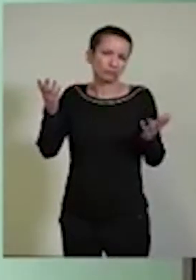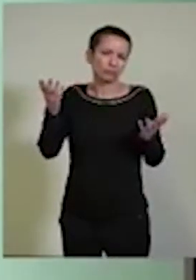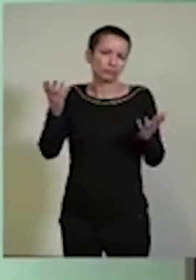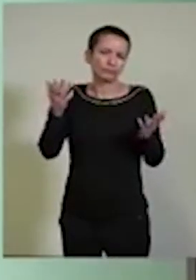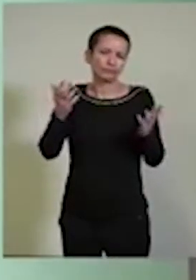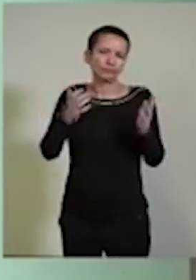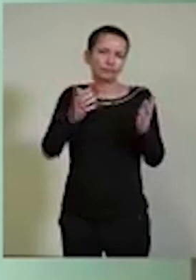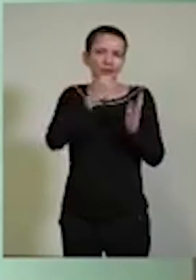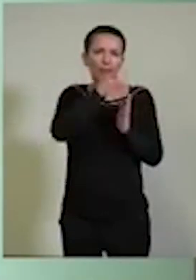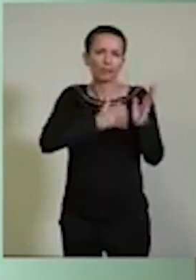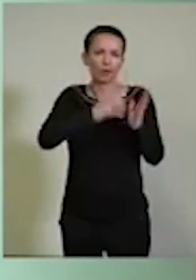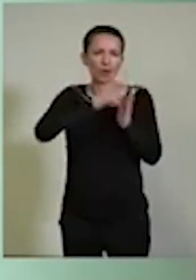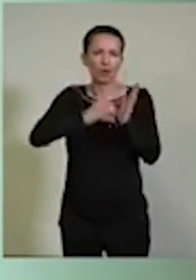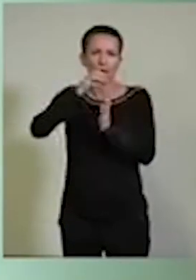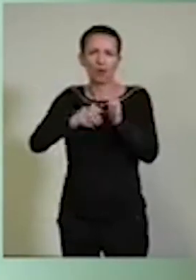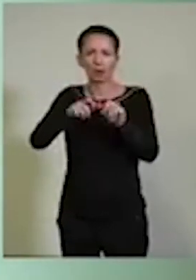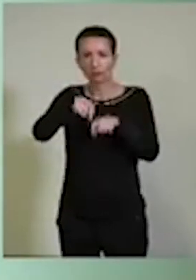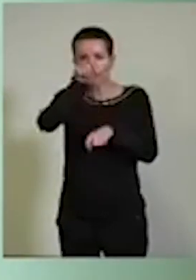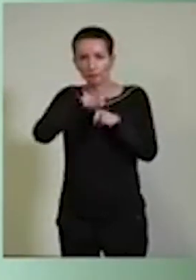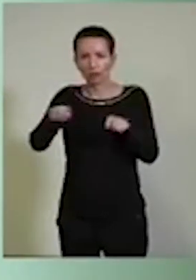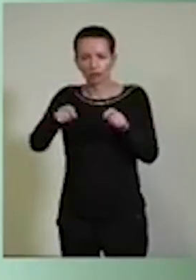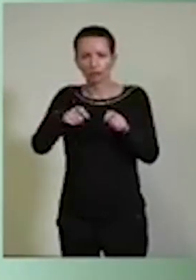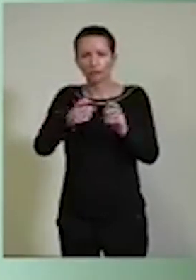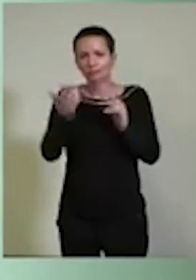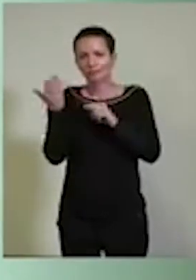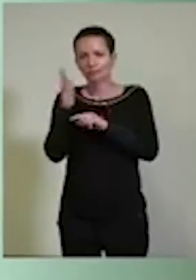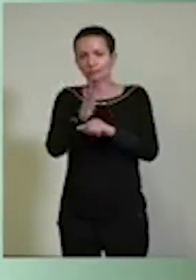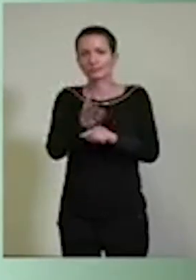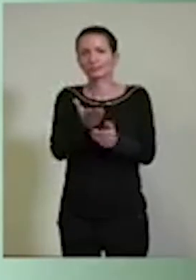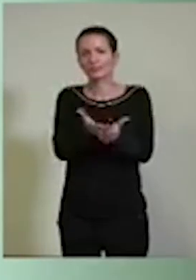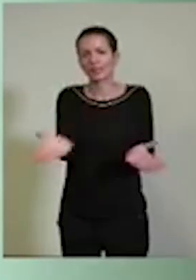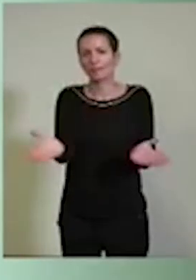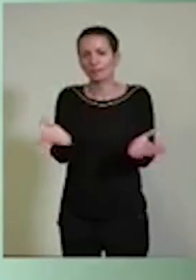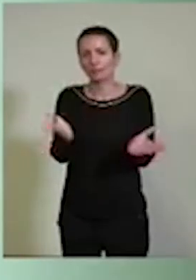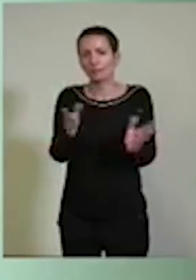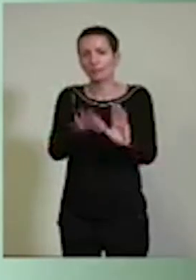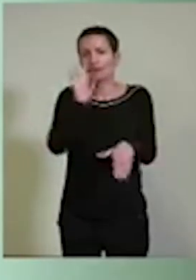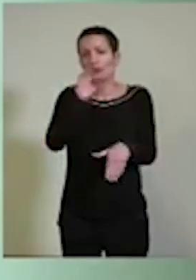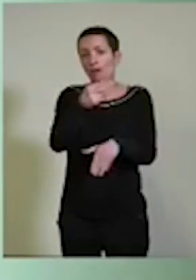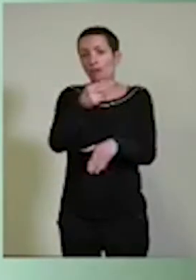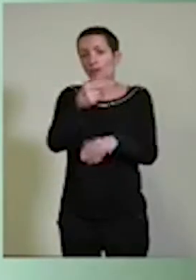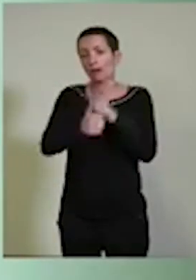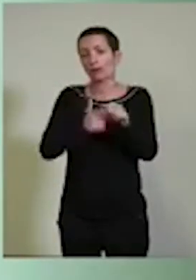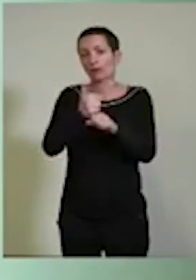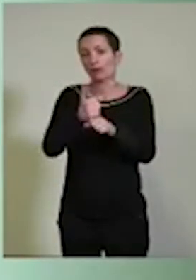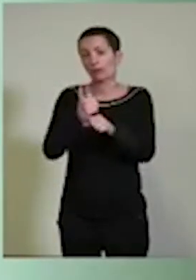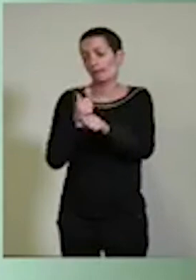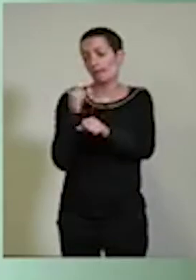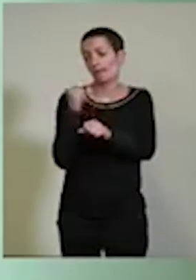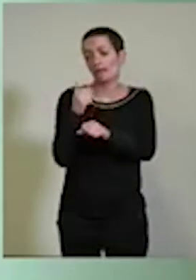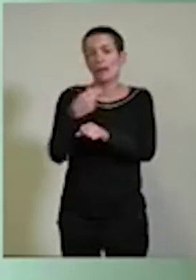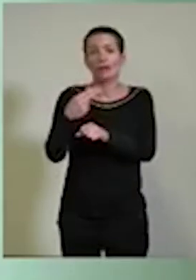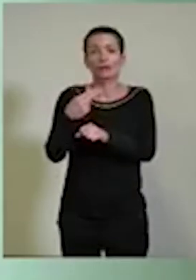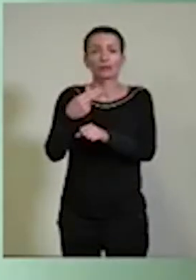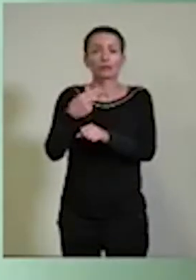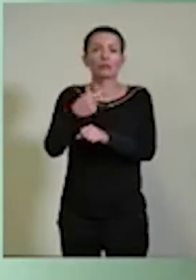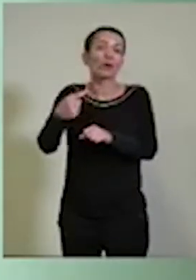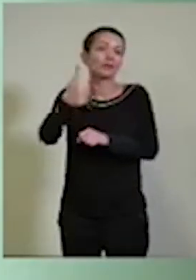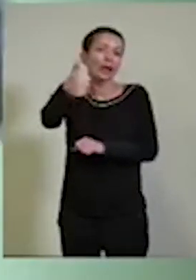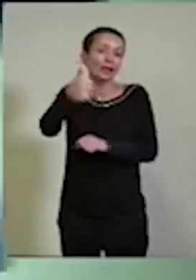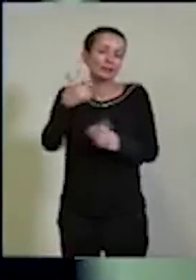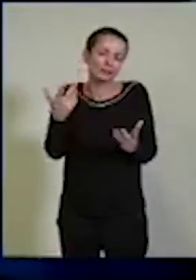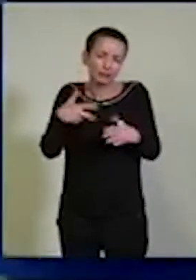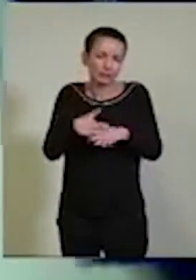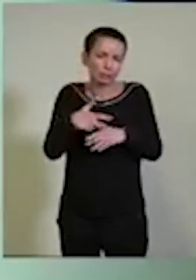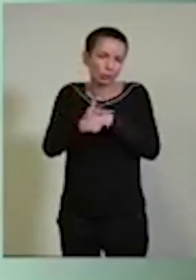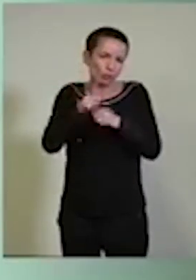lisible l'ensemble de ces rapports d'évaluation, de les prendre en année N-1. Alors, bien entendu, on est en début de